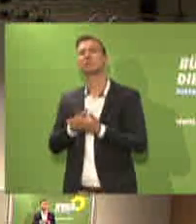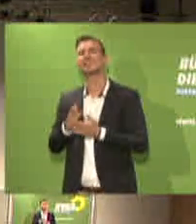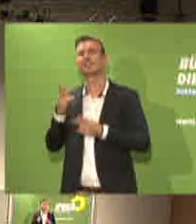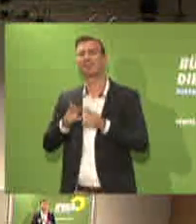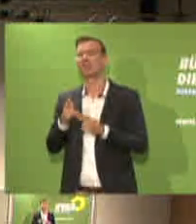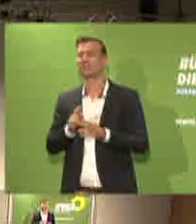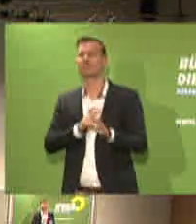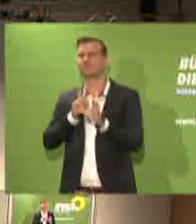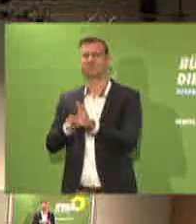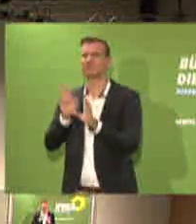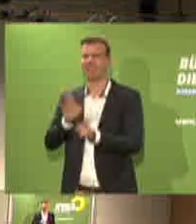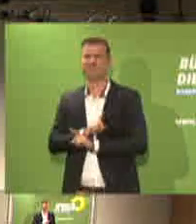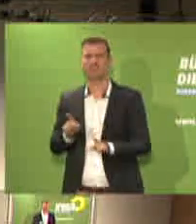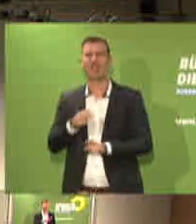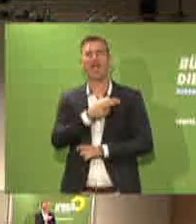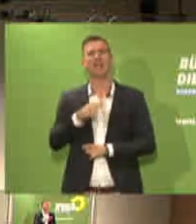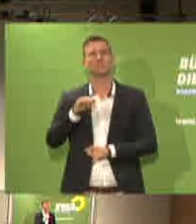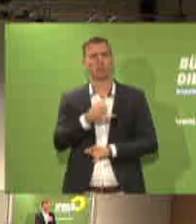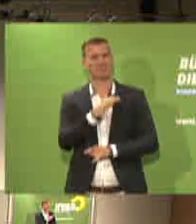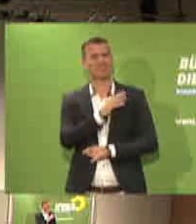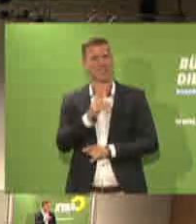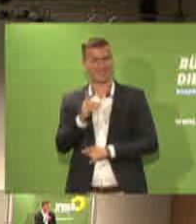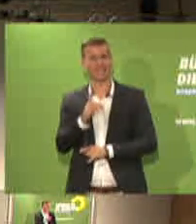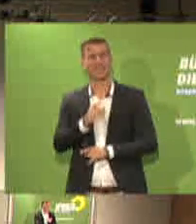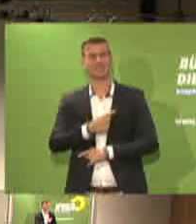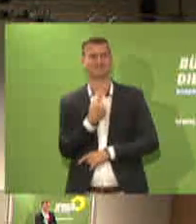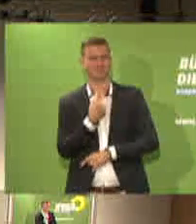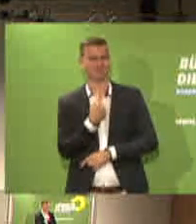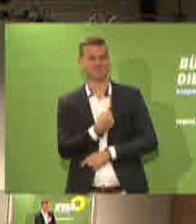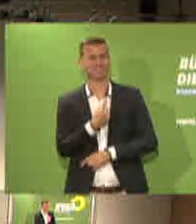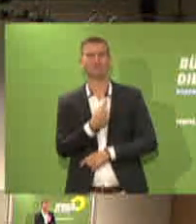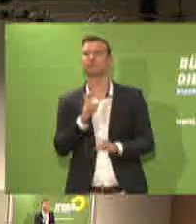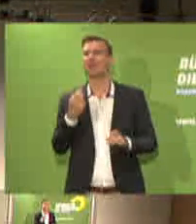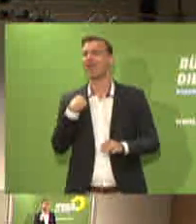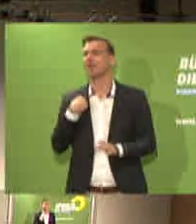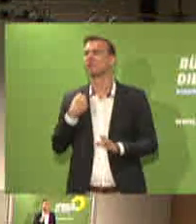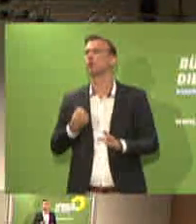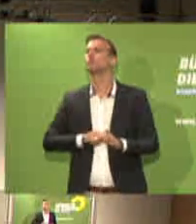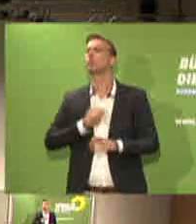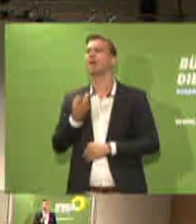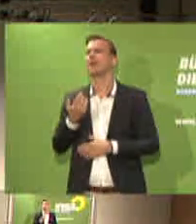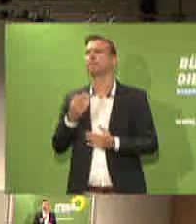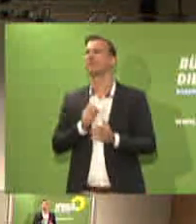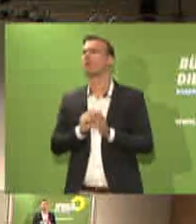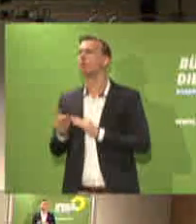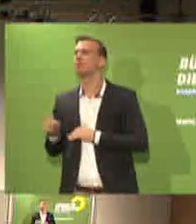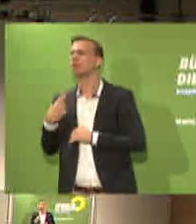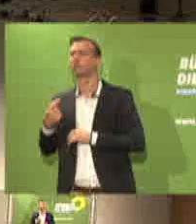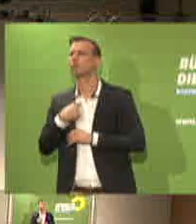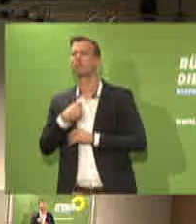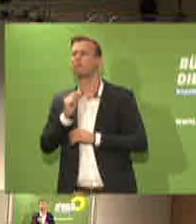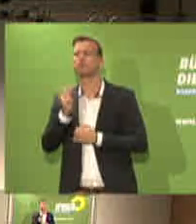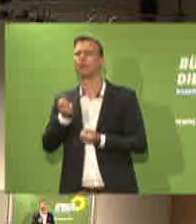können. Und Hans-Josef Dederichs hat sich eben sehr spontan eben beworben, und da ist uns das an der Stelle